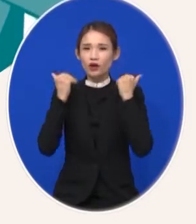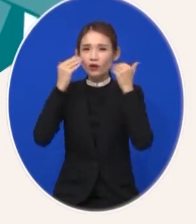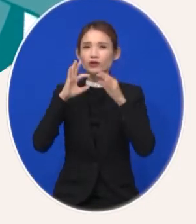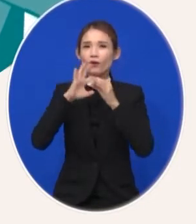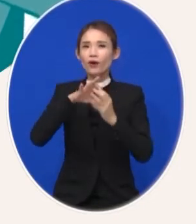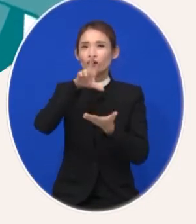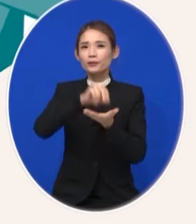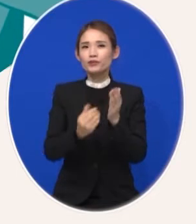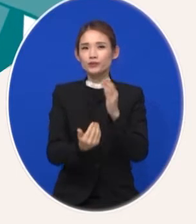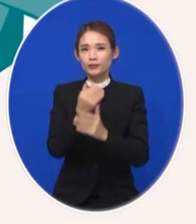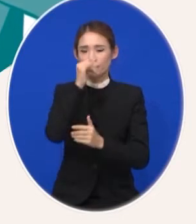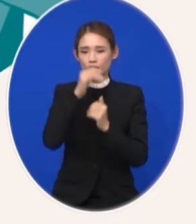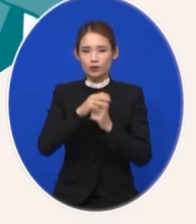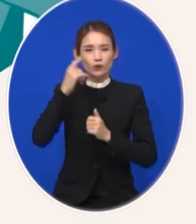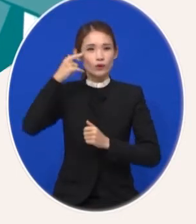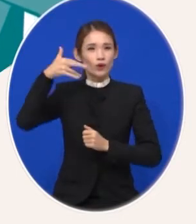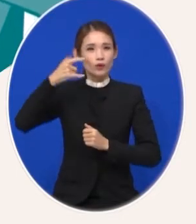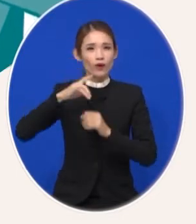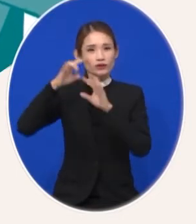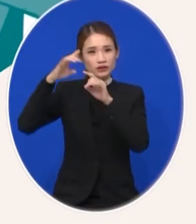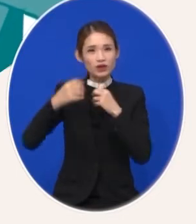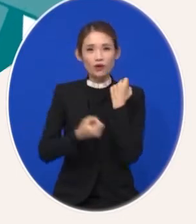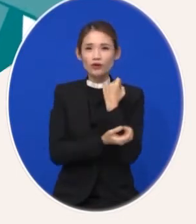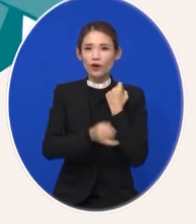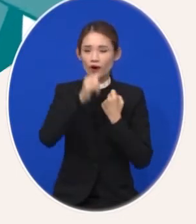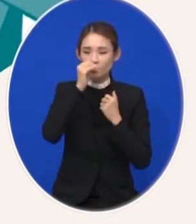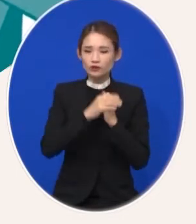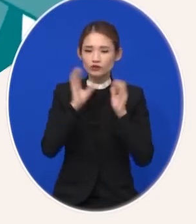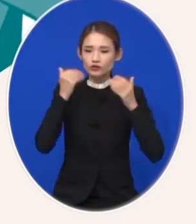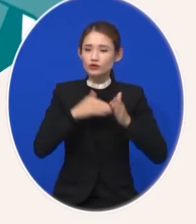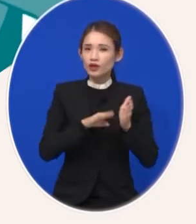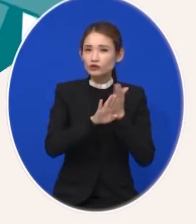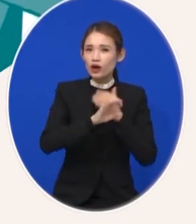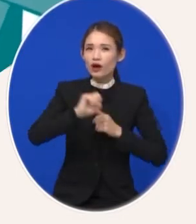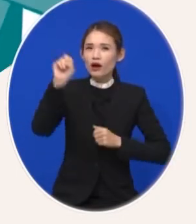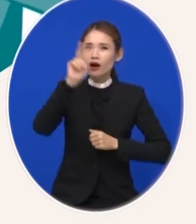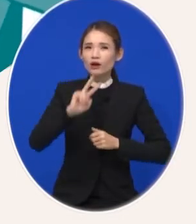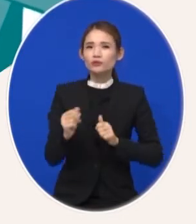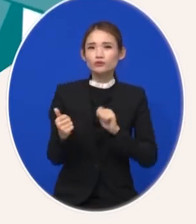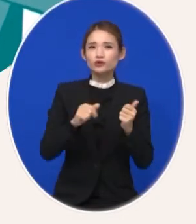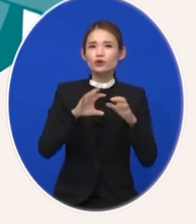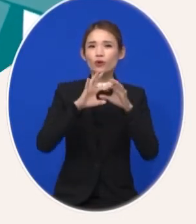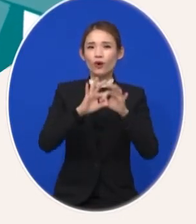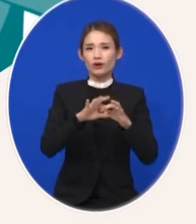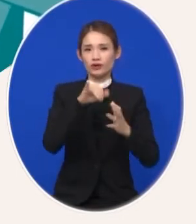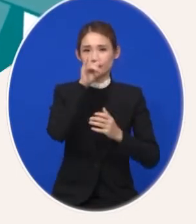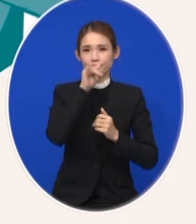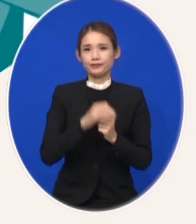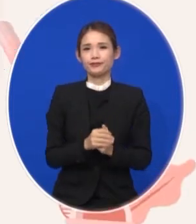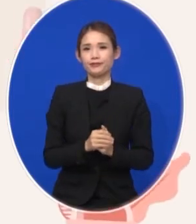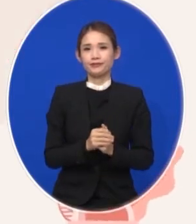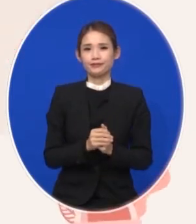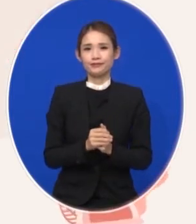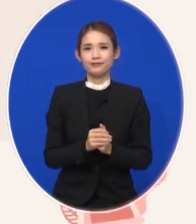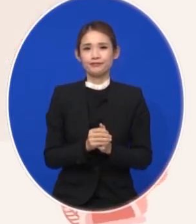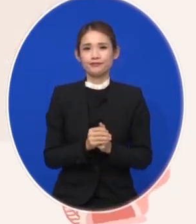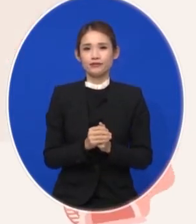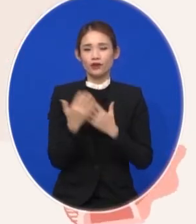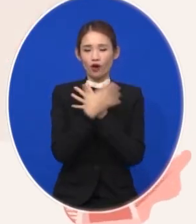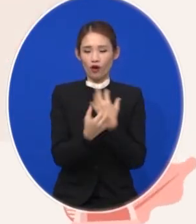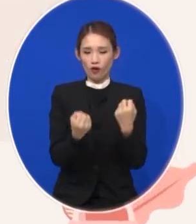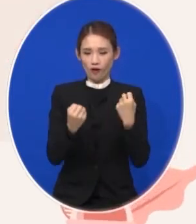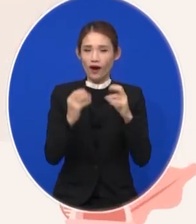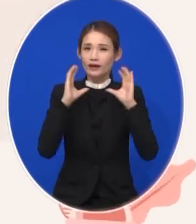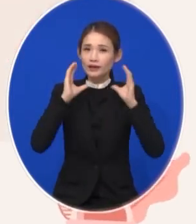관련되며 뇌신경에 영향을 줄 수 있고 출산 후에는 영아 돌연사 증후군과 관련될 수 있습니다. 건강한